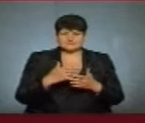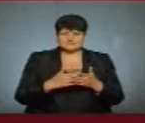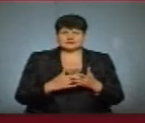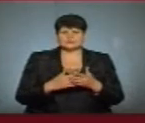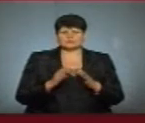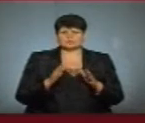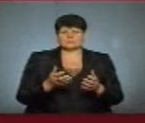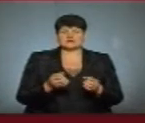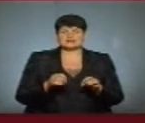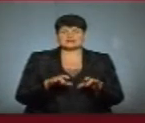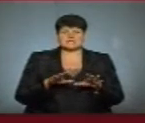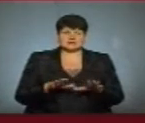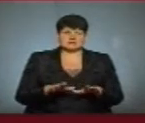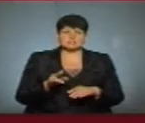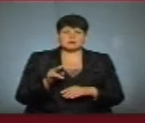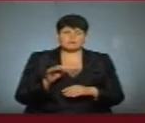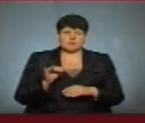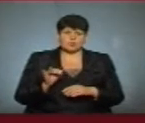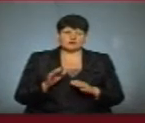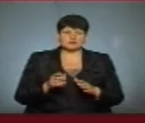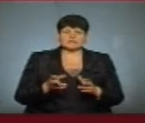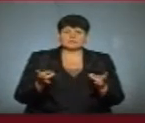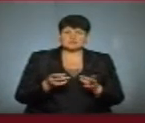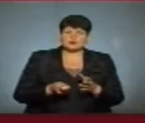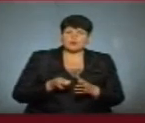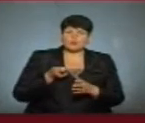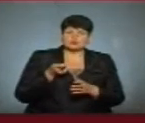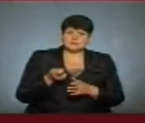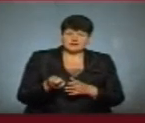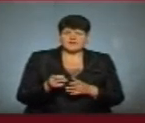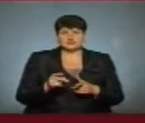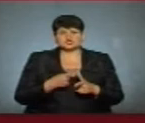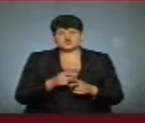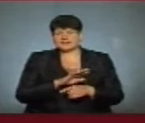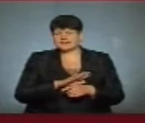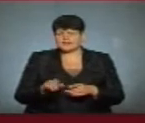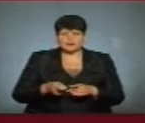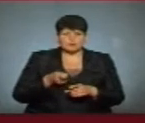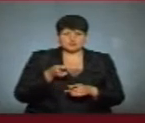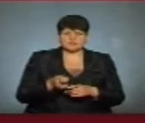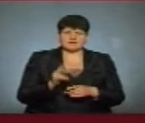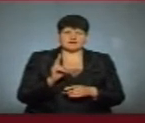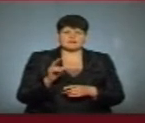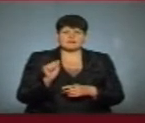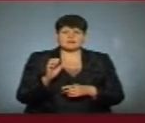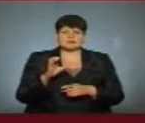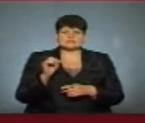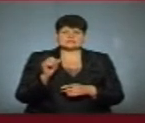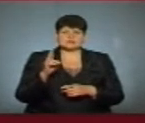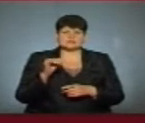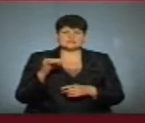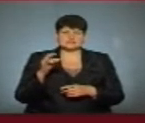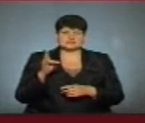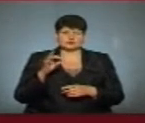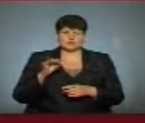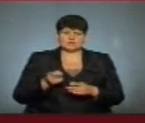буде прийнято рішення про необхідність подання чи не подання касаційної скарги та оцінено значення рішення на думку сторони захисту на предмет